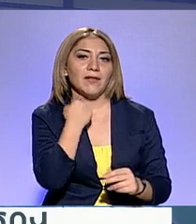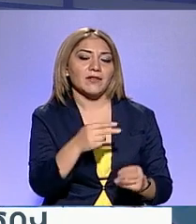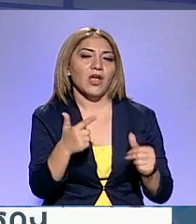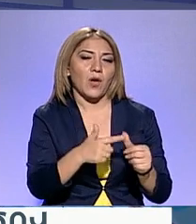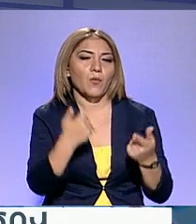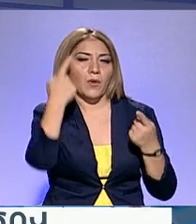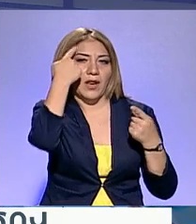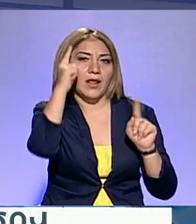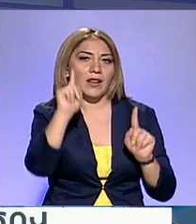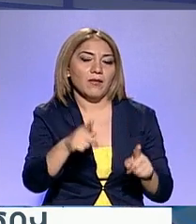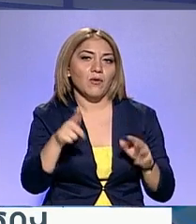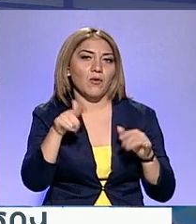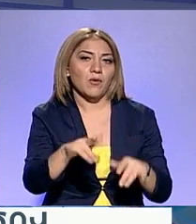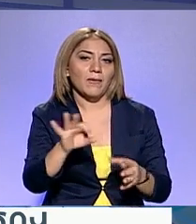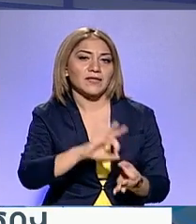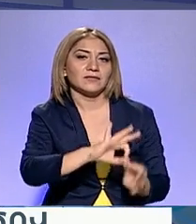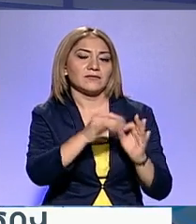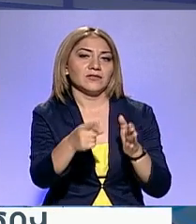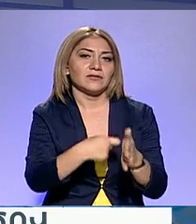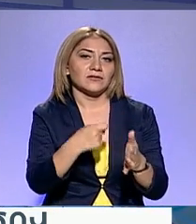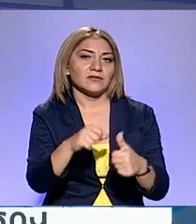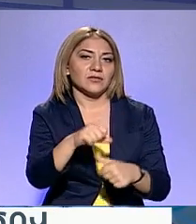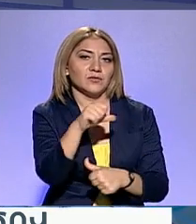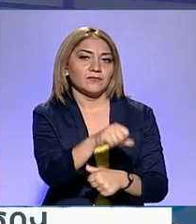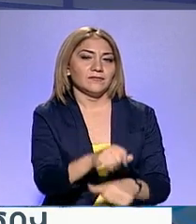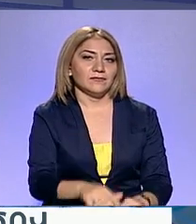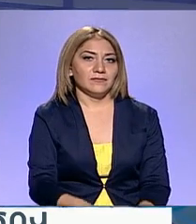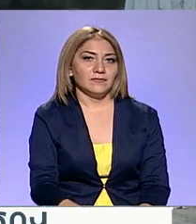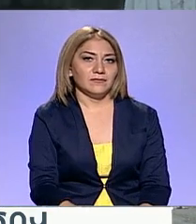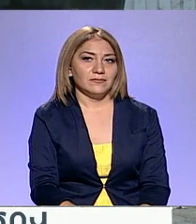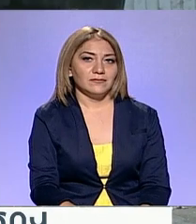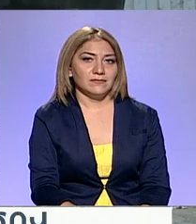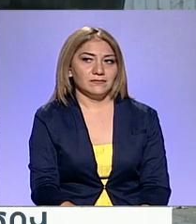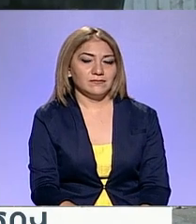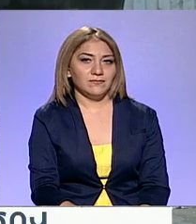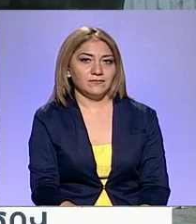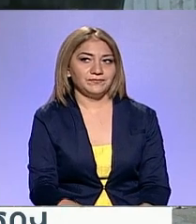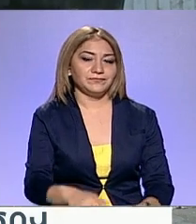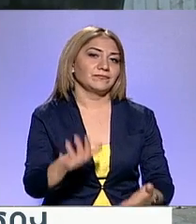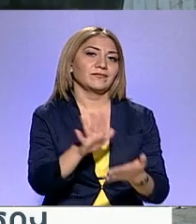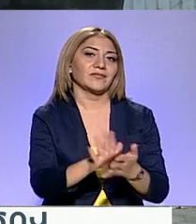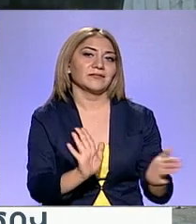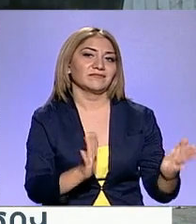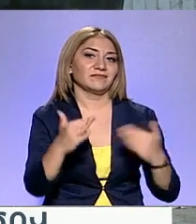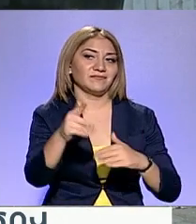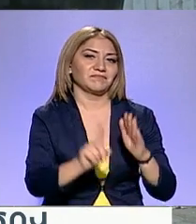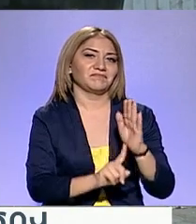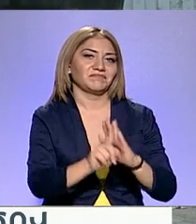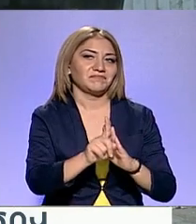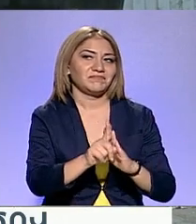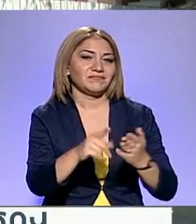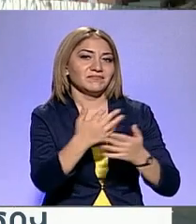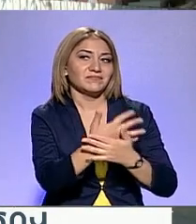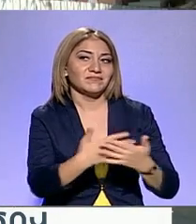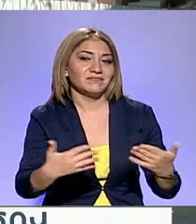վերաբերյալ հատուկ քնչական ծառայությունից մեկնաբանություններ է ստացել Սուսան Բադալյանը։ Պատմական աղբամաններն են, որոնցից սկսվում է